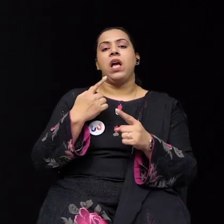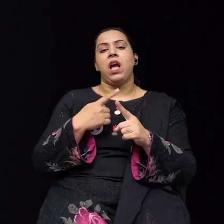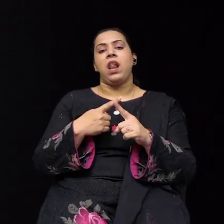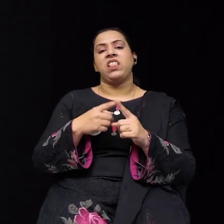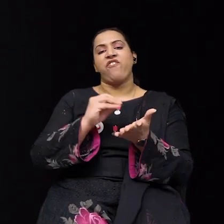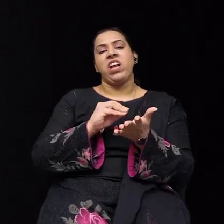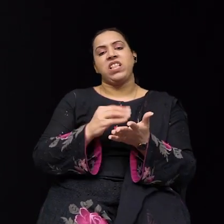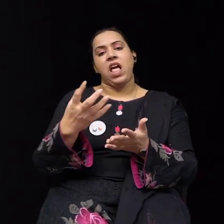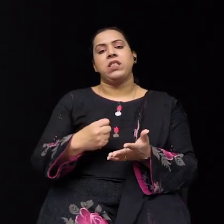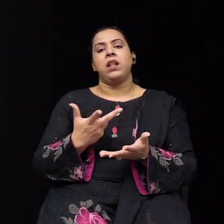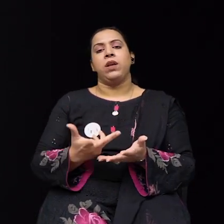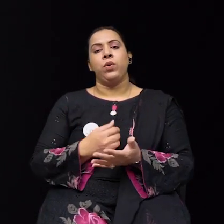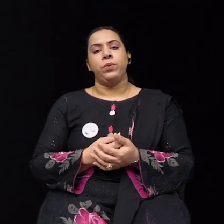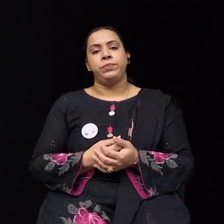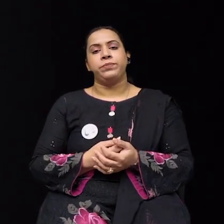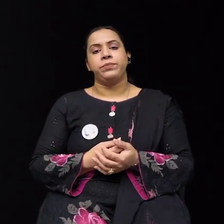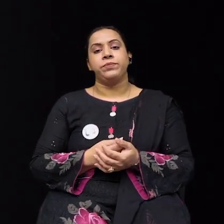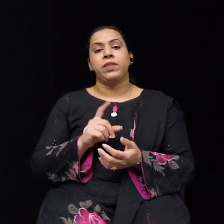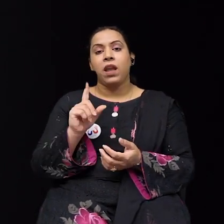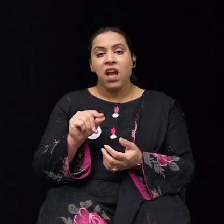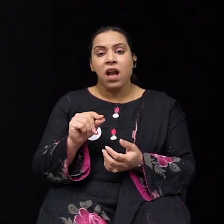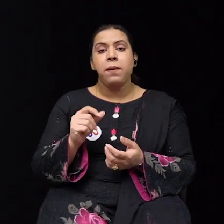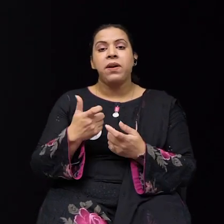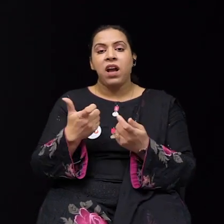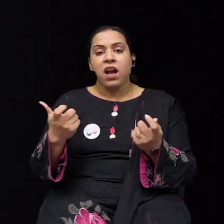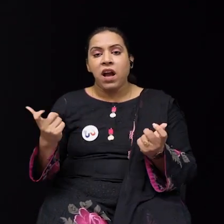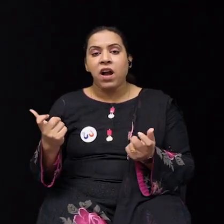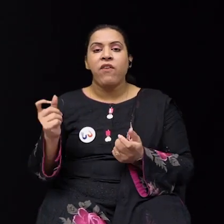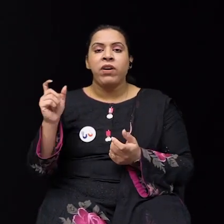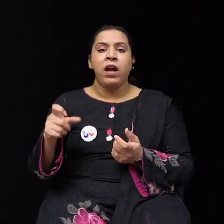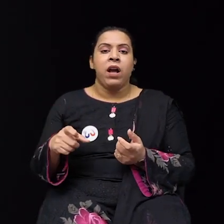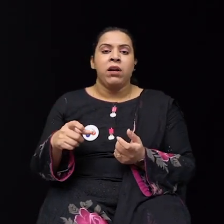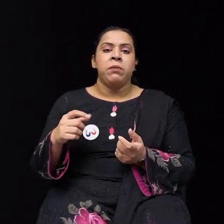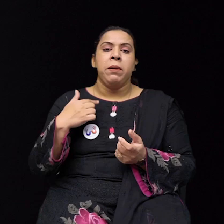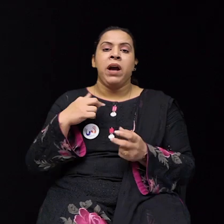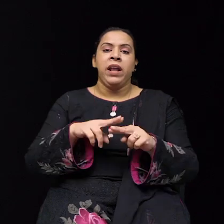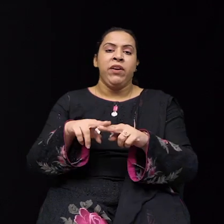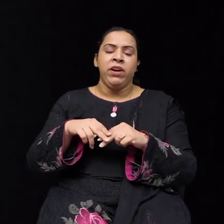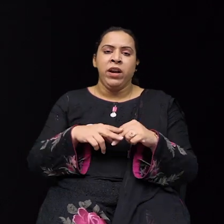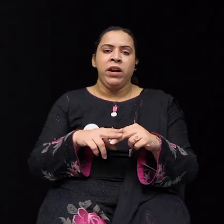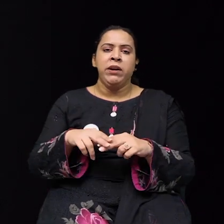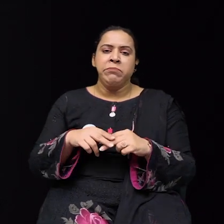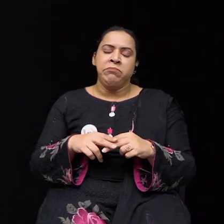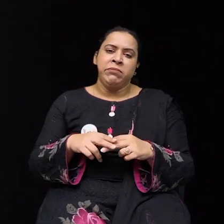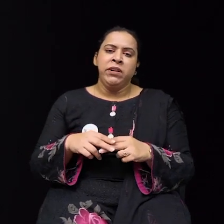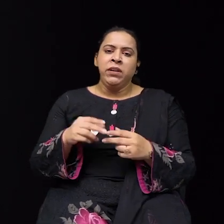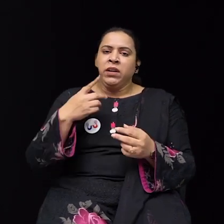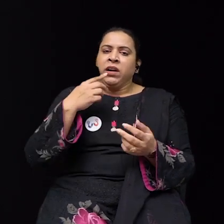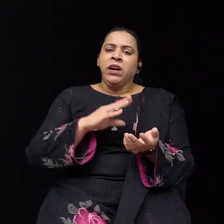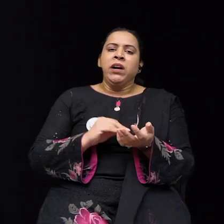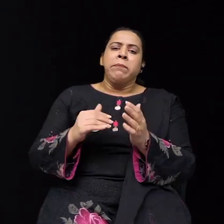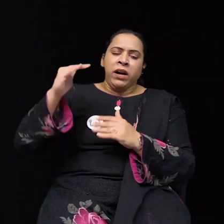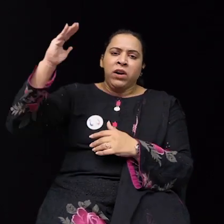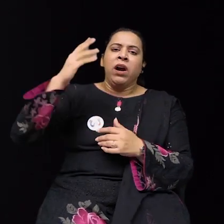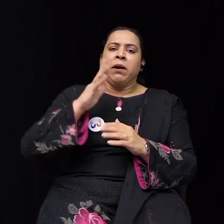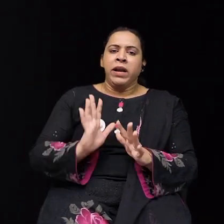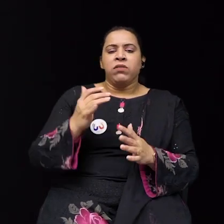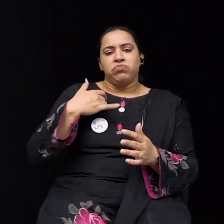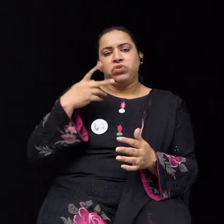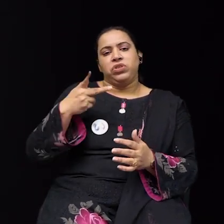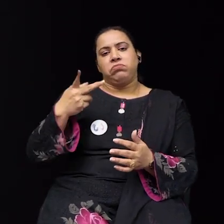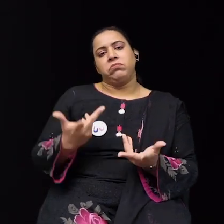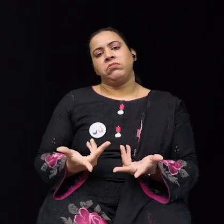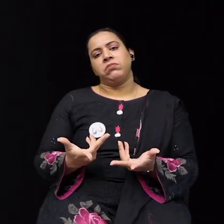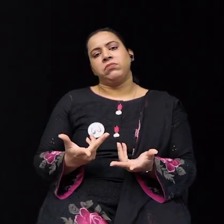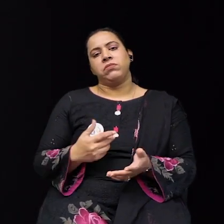فائدہ اٹھاتے ہیں. آپ عام فہم بڑے آرام سے کہہ دیتے ہیں کہ ہمارے خاندان کے اندر یہ ماروثی بیماری ہے، بڑوں کو بھی تھی تو مجھے بھی ہوگی،